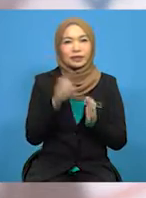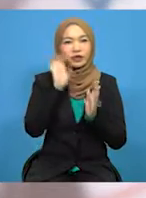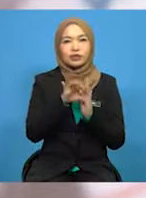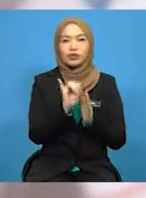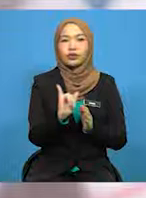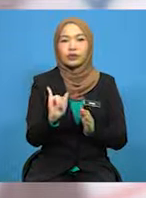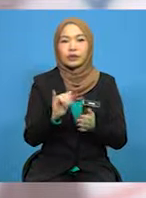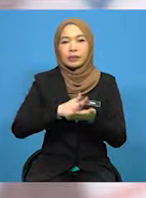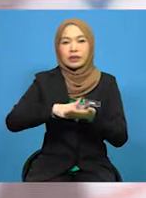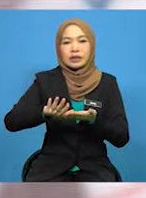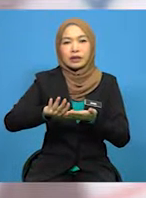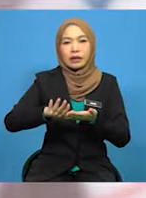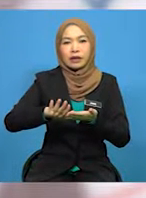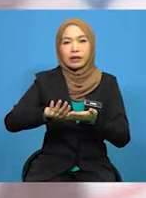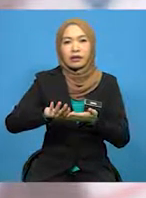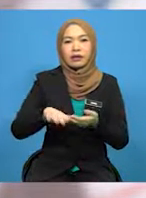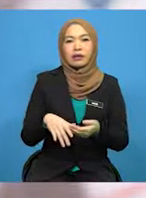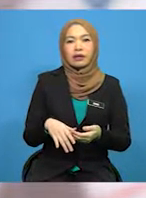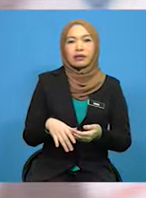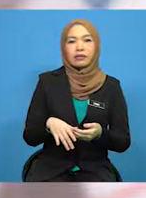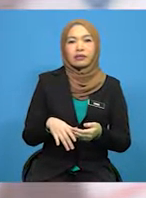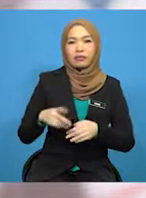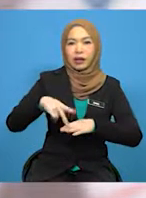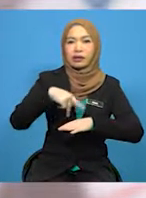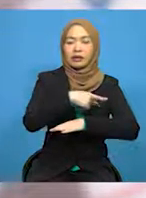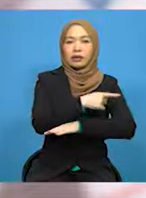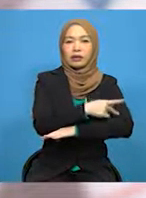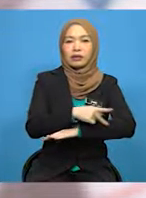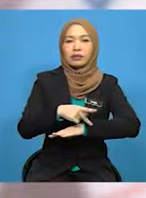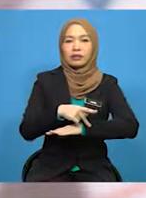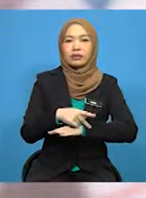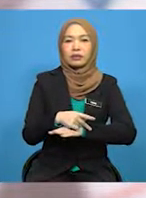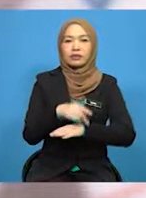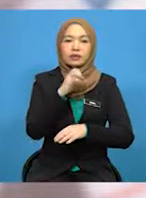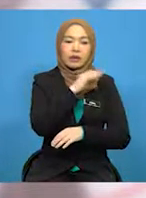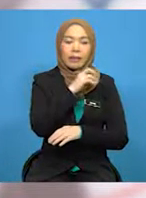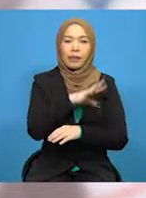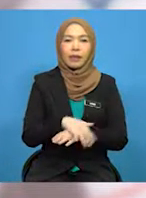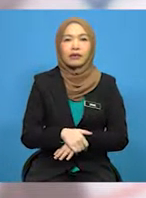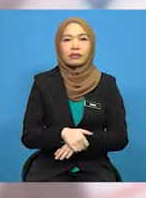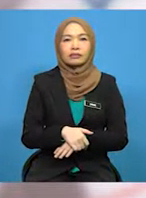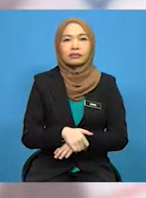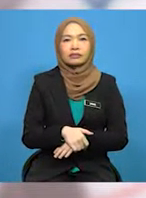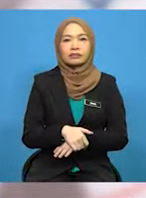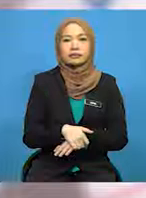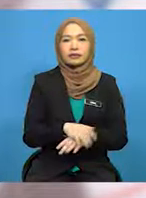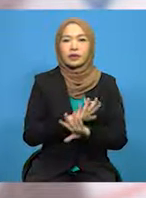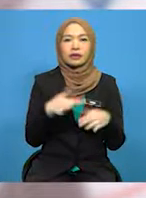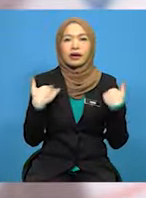Aedes. Kegiatan ini merupakan kerja kebajikan yang tidak